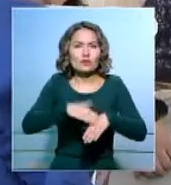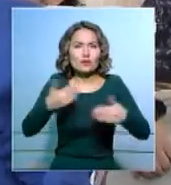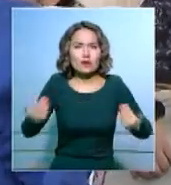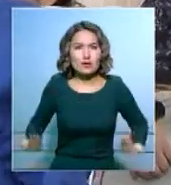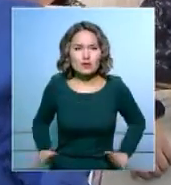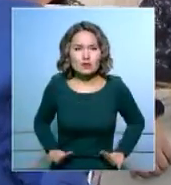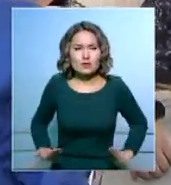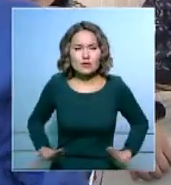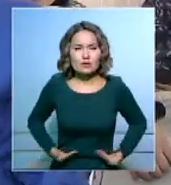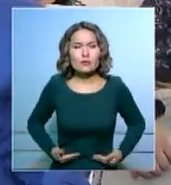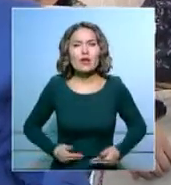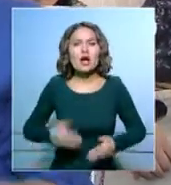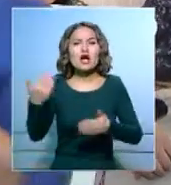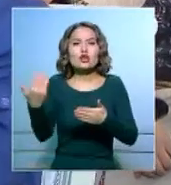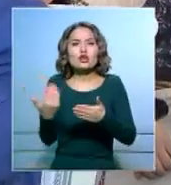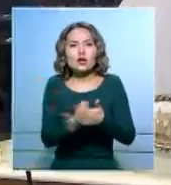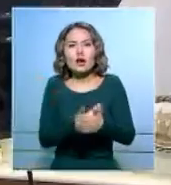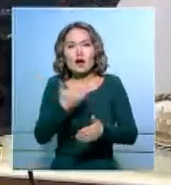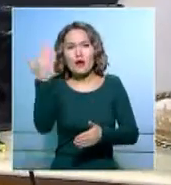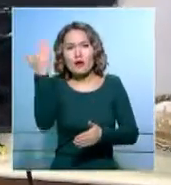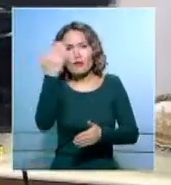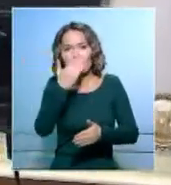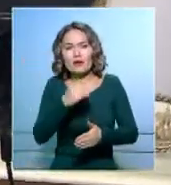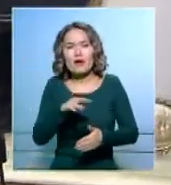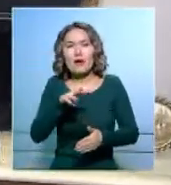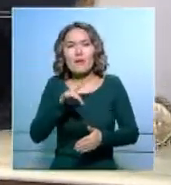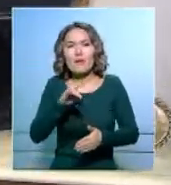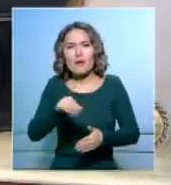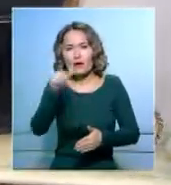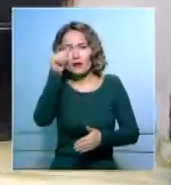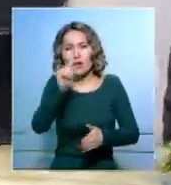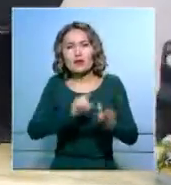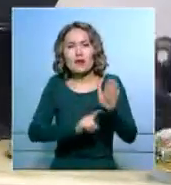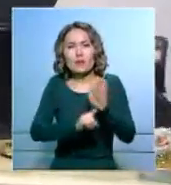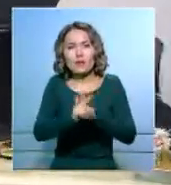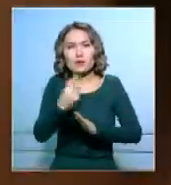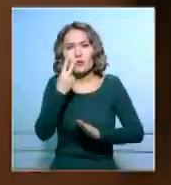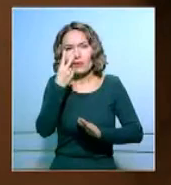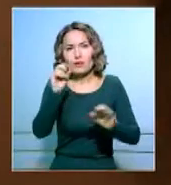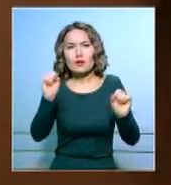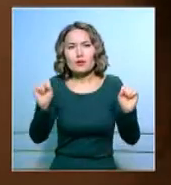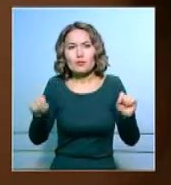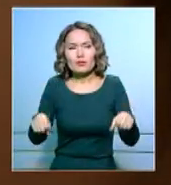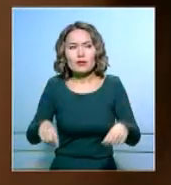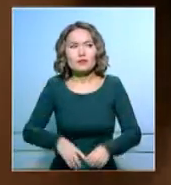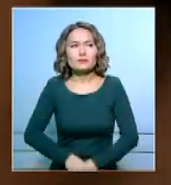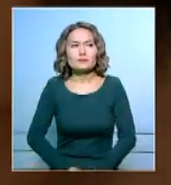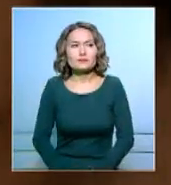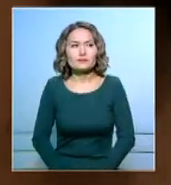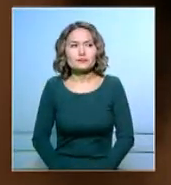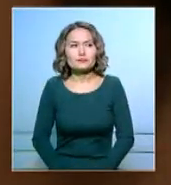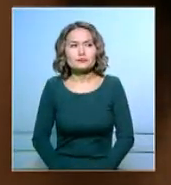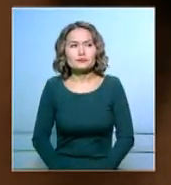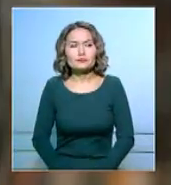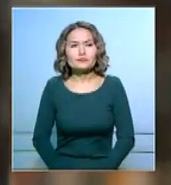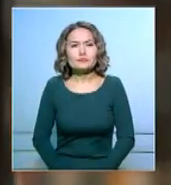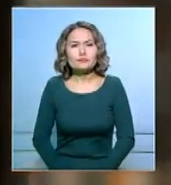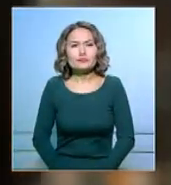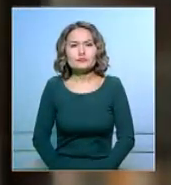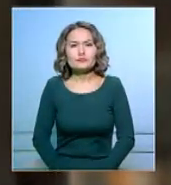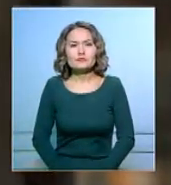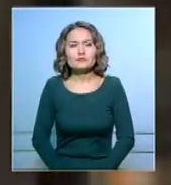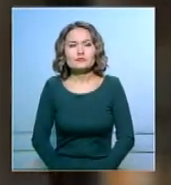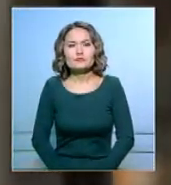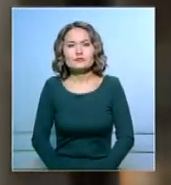аяқталады. Жаңа жоба наурыз айында көрермен назарына ұсынылады. Гүлжан Көленқызы, Жандос Айтбайұлы, Ернар Сайлаубаев,